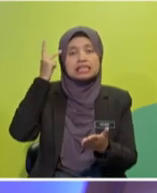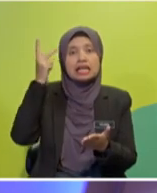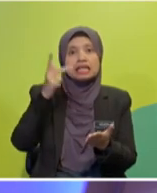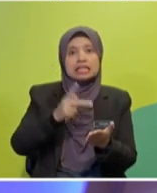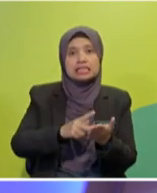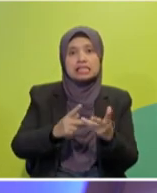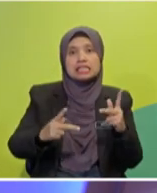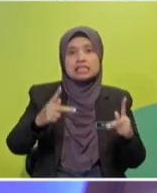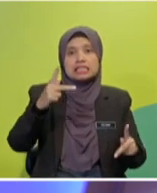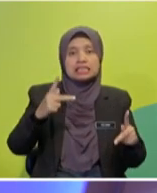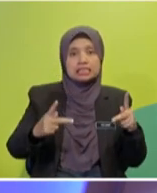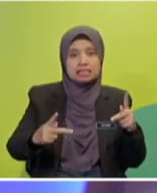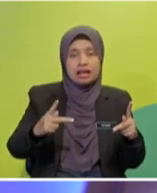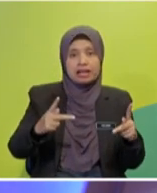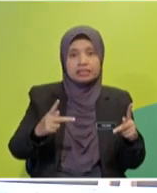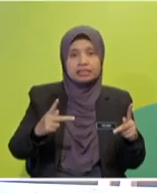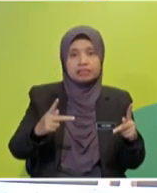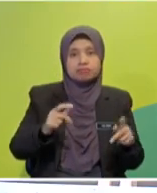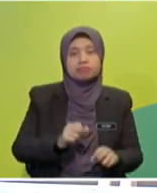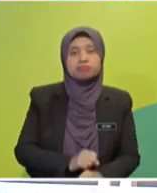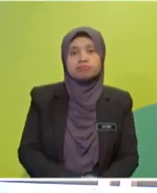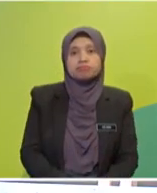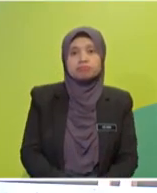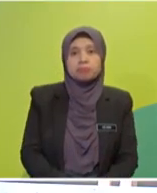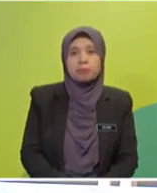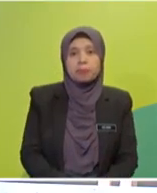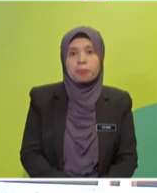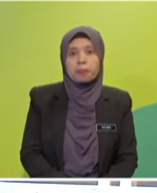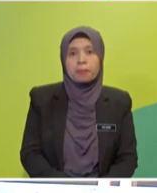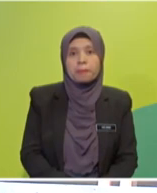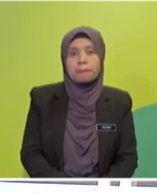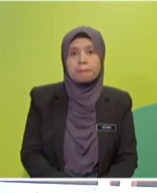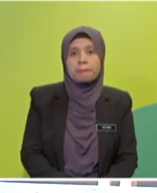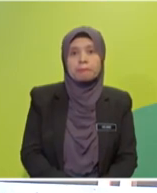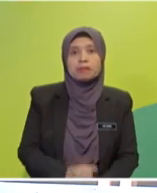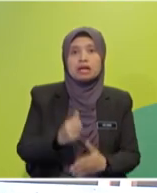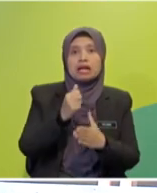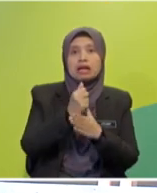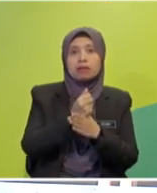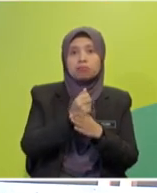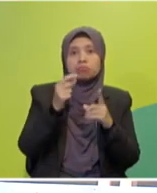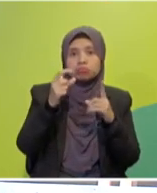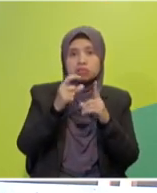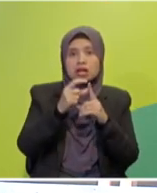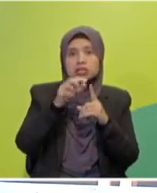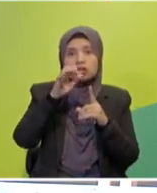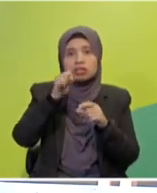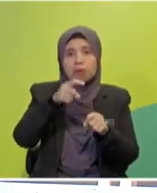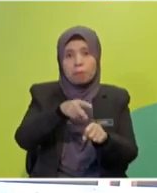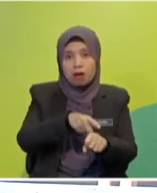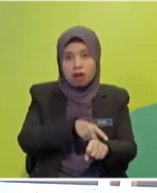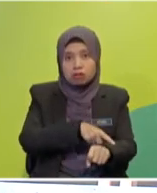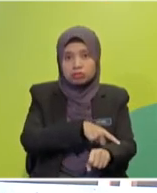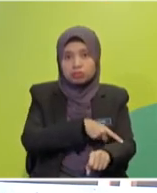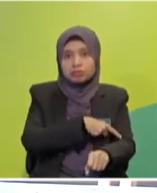kenderaan. Betul ke tu? Saya rasa ini betul, cikgu. Ya, betul. Antara perkataan yang paling panjang di sini, cikgu.